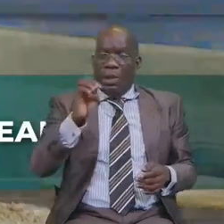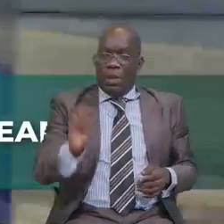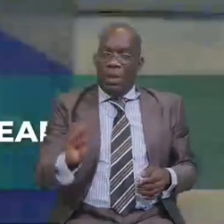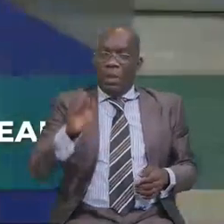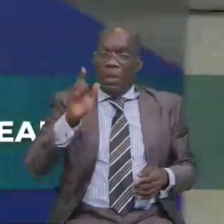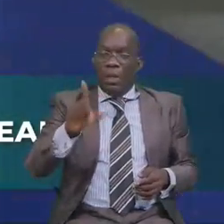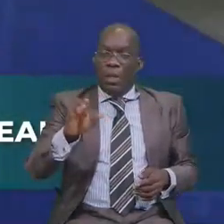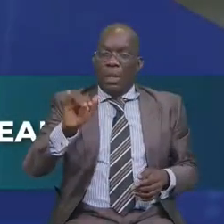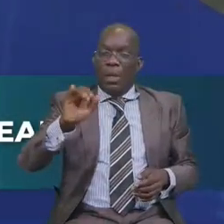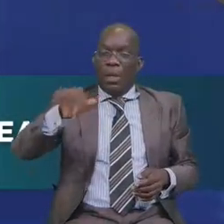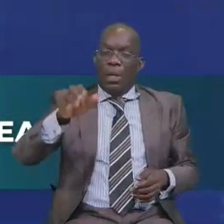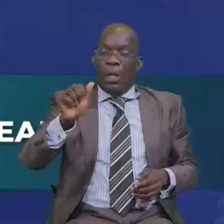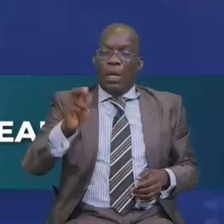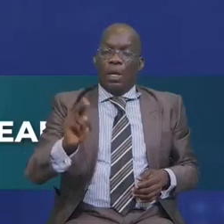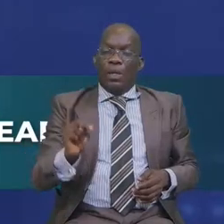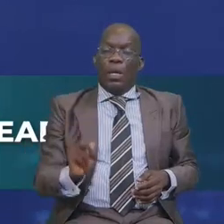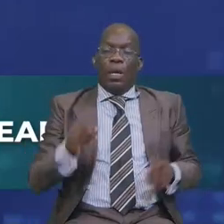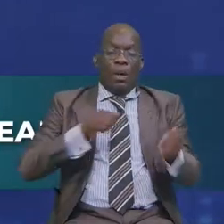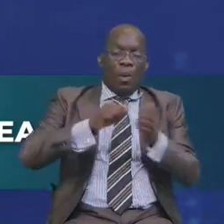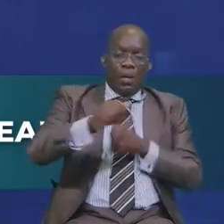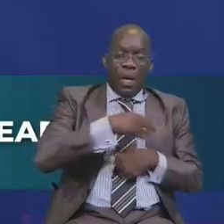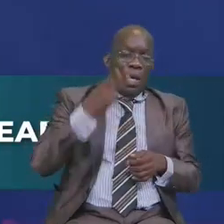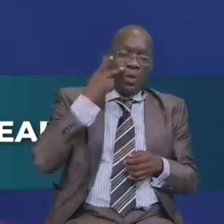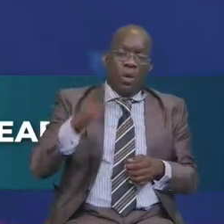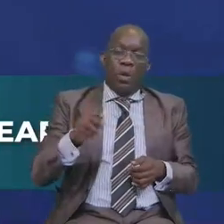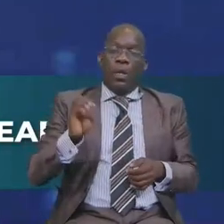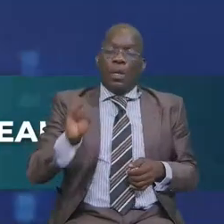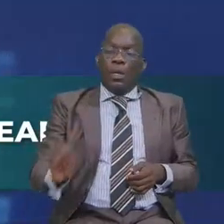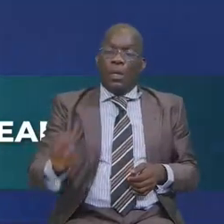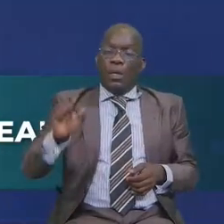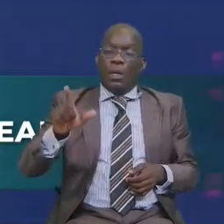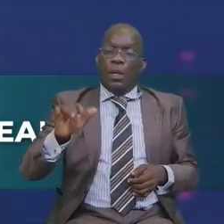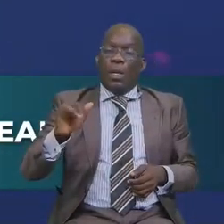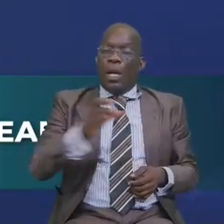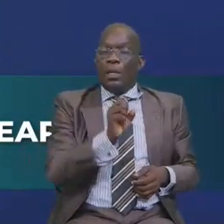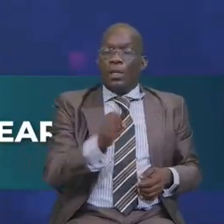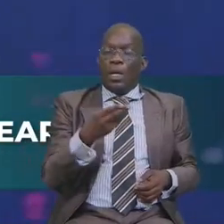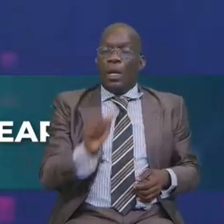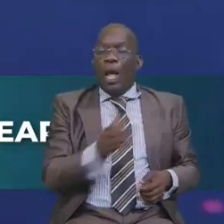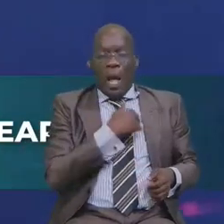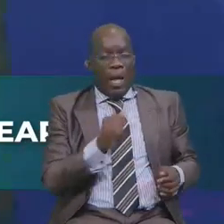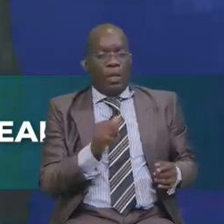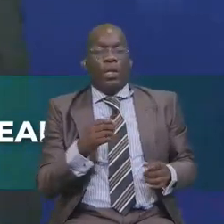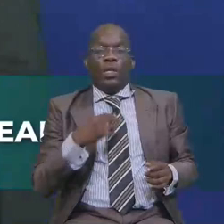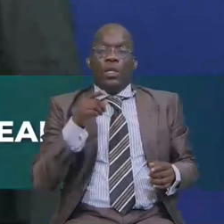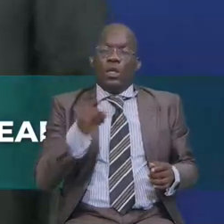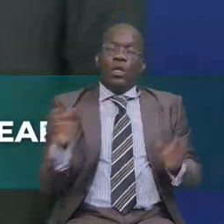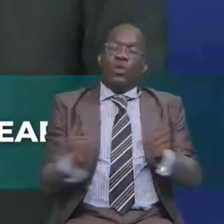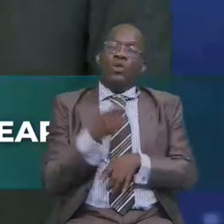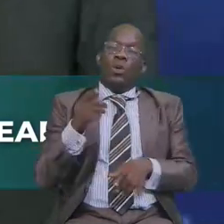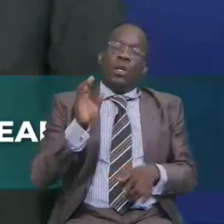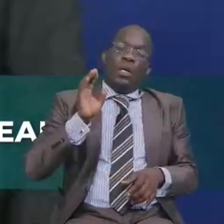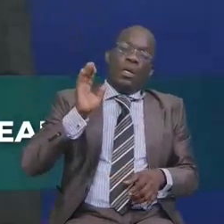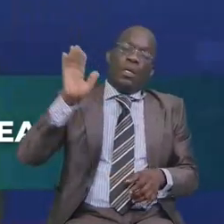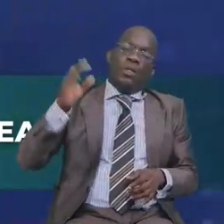Et il labourait avec les 12 paires de bœufs. Il a jeté son manteau sur lui.